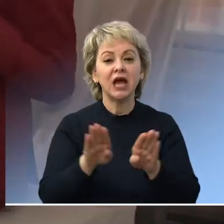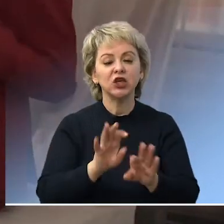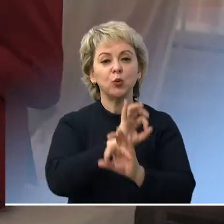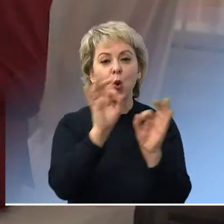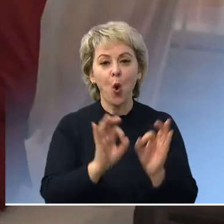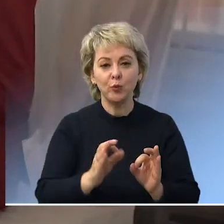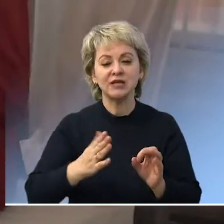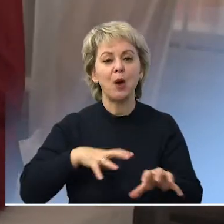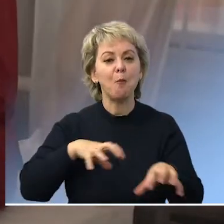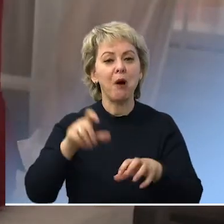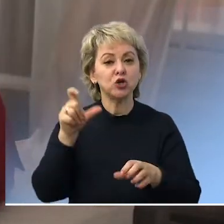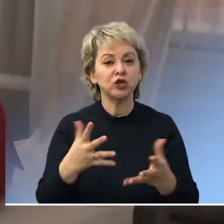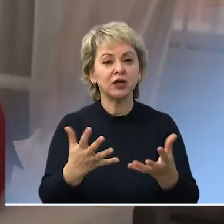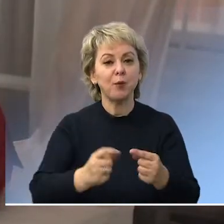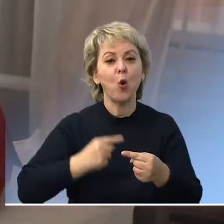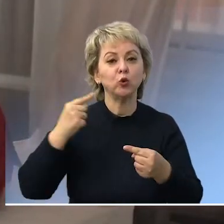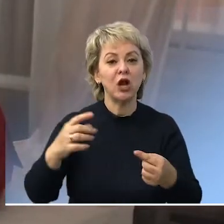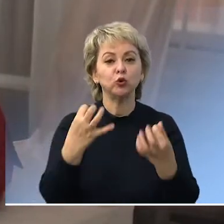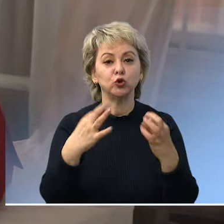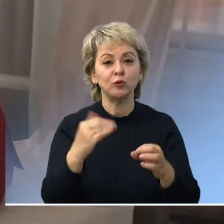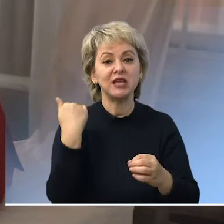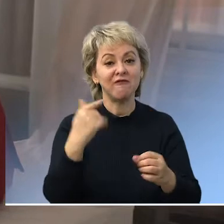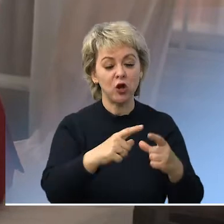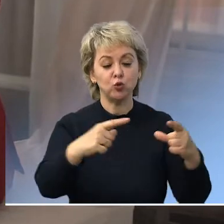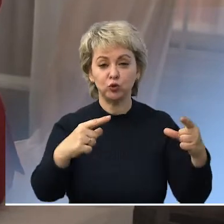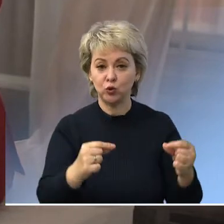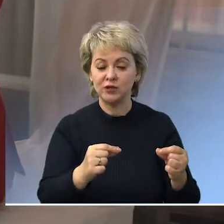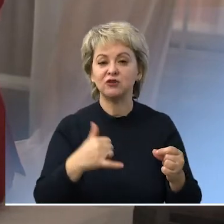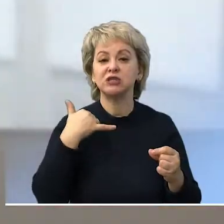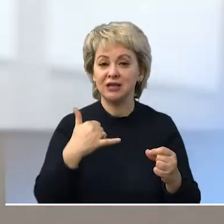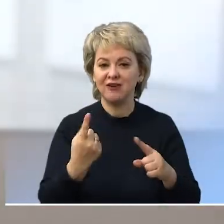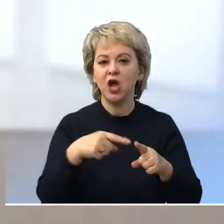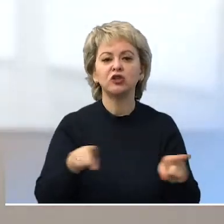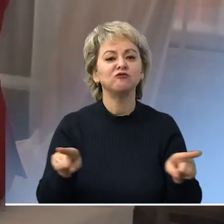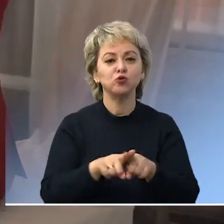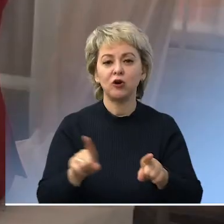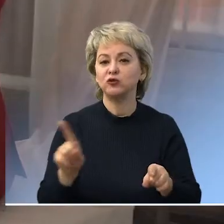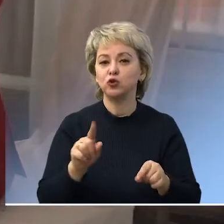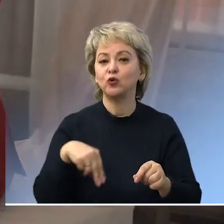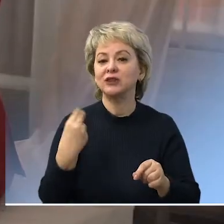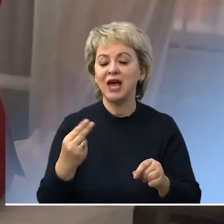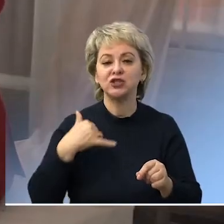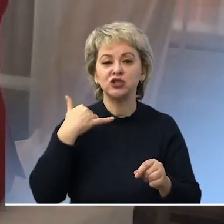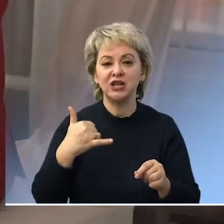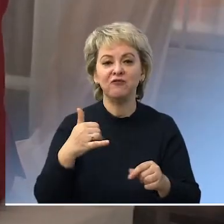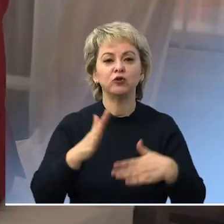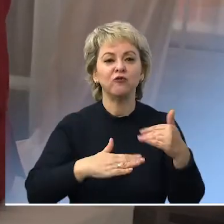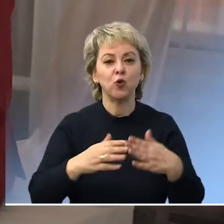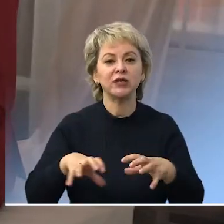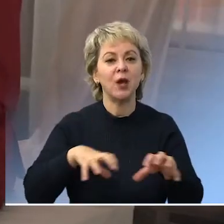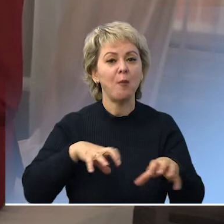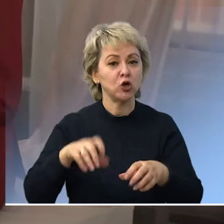Именно таким образом мошенники получают удаленный доступ к вашему устройству. Это все равно, что отдать телефон прямо в